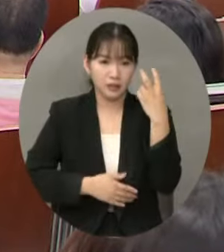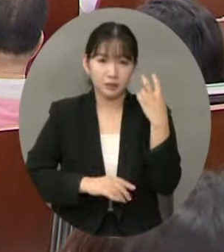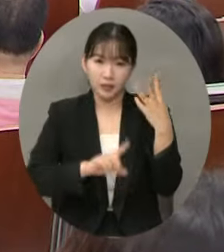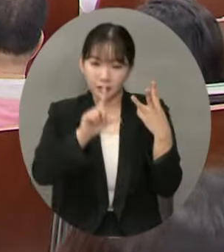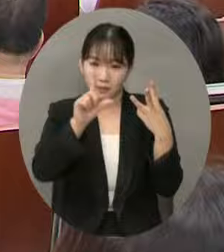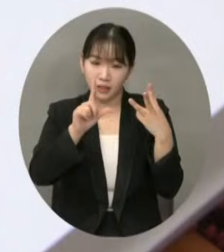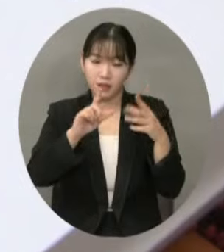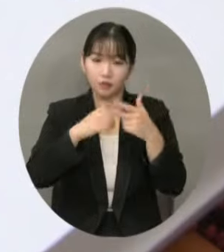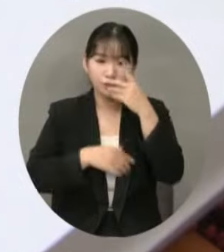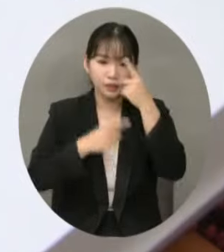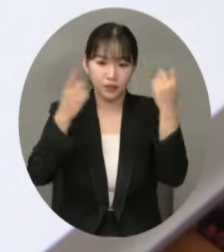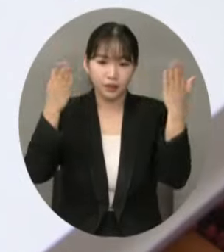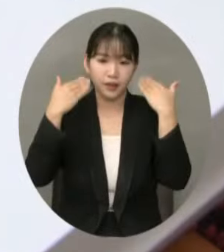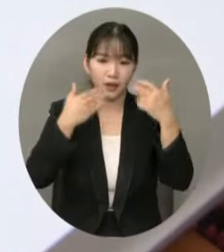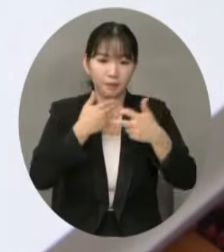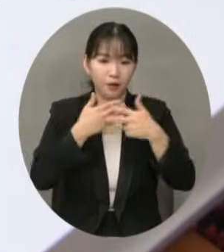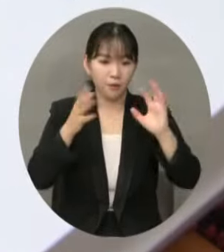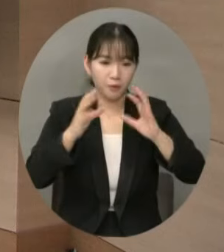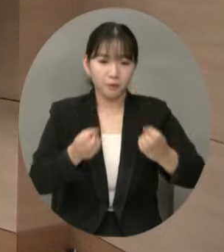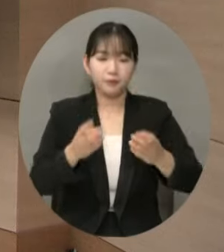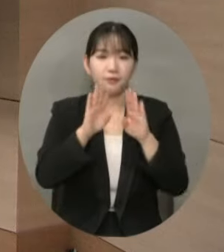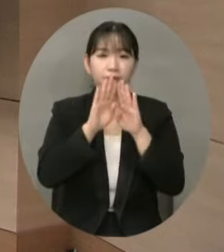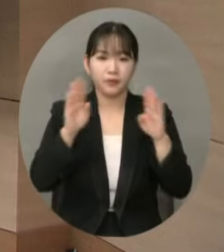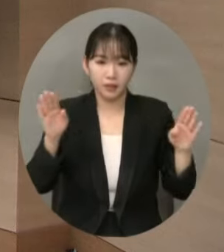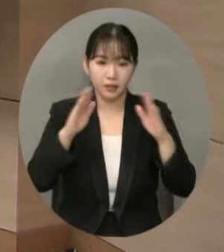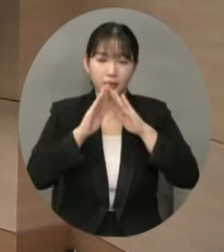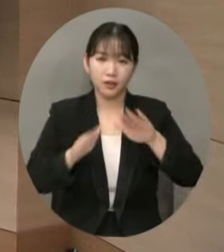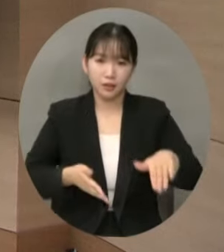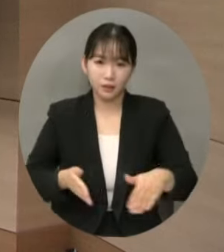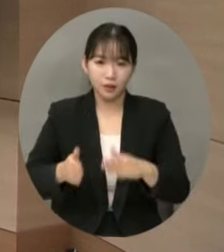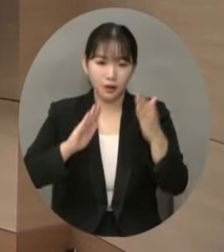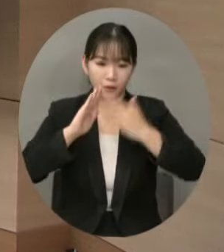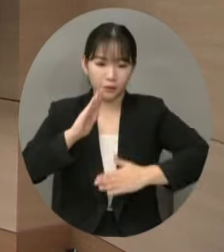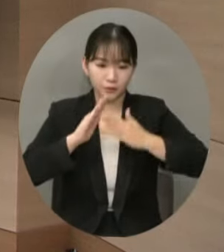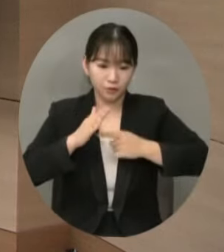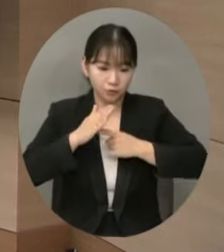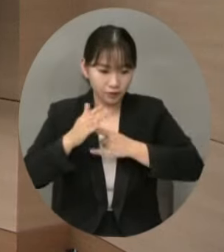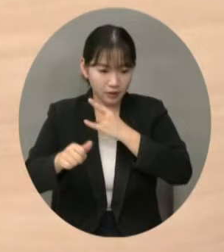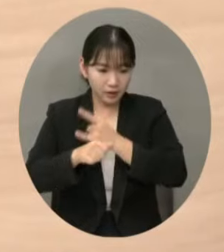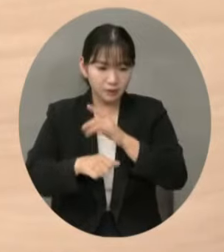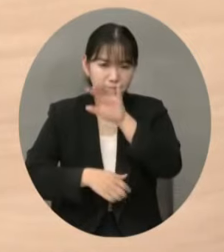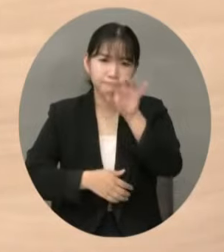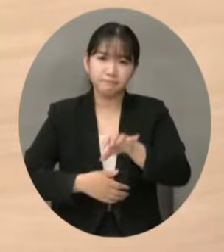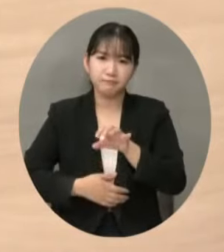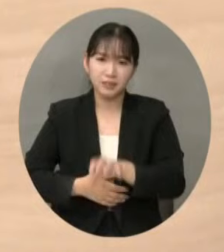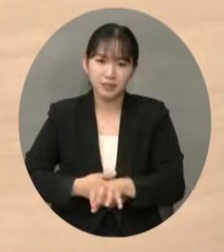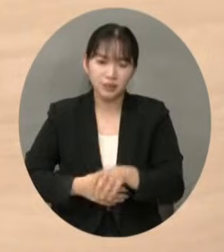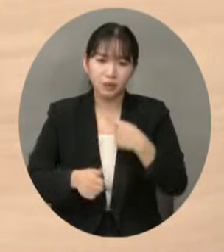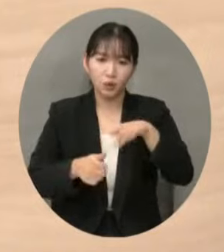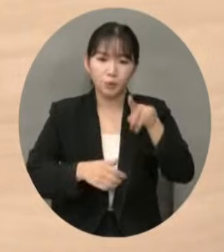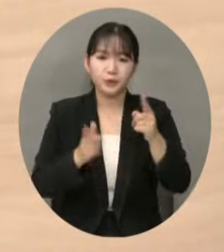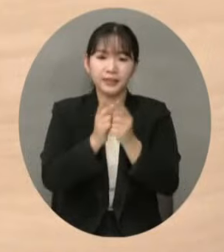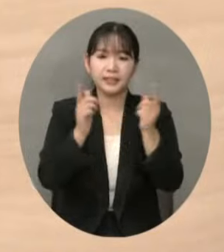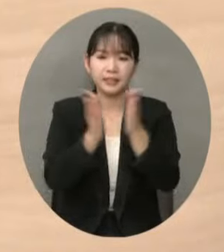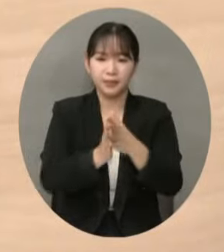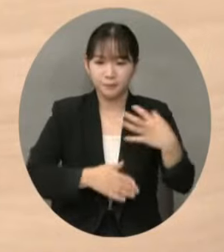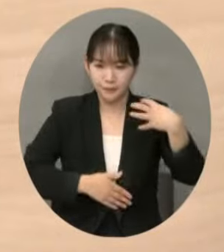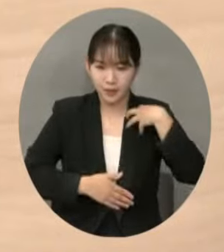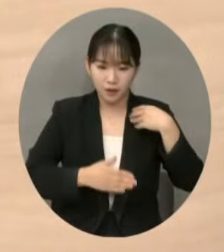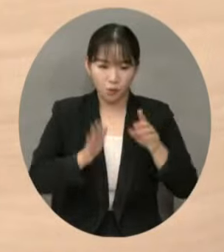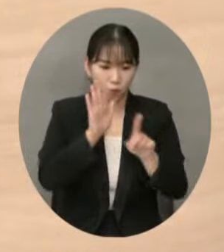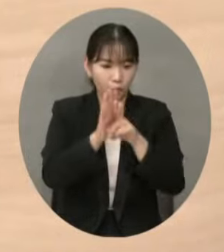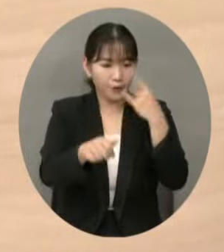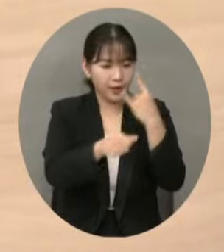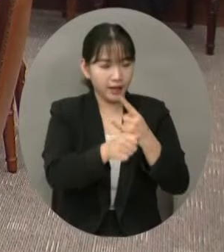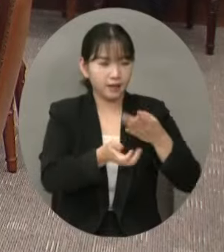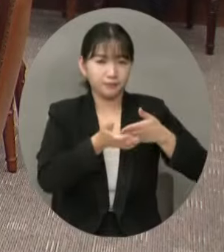23일 순천대에서 의료 포럼을 갖고 전라남도가 공정하게 진행할지 의문이라며 교육부가 직접 공모를 진행해야